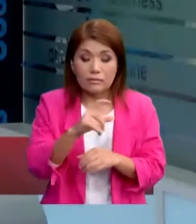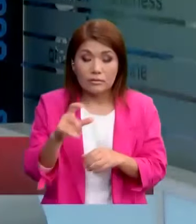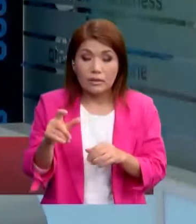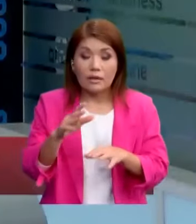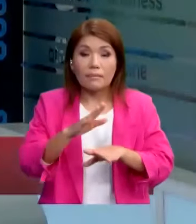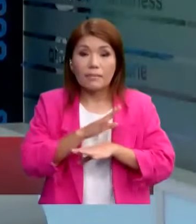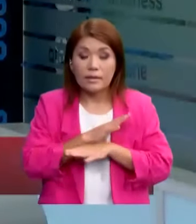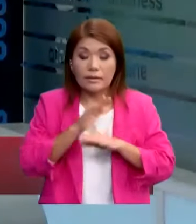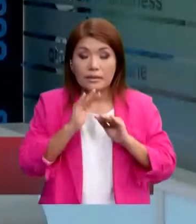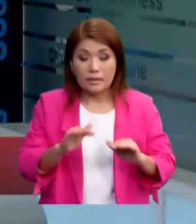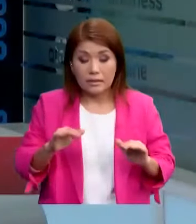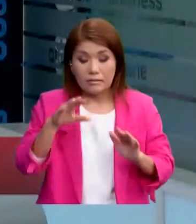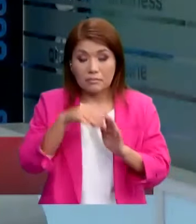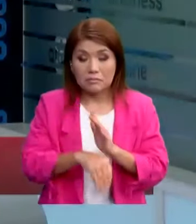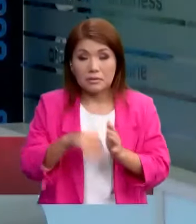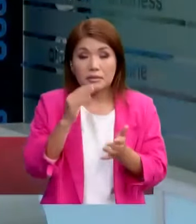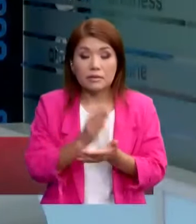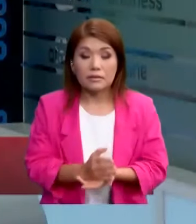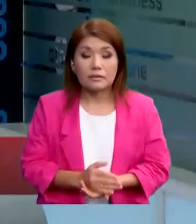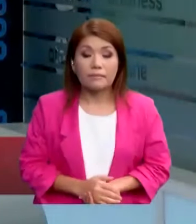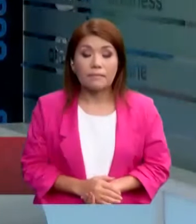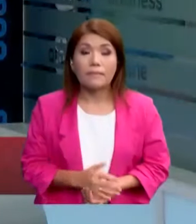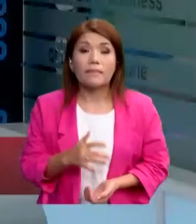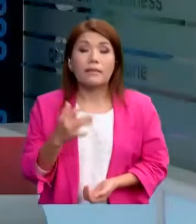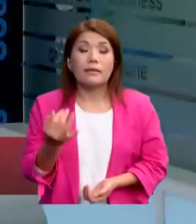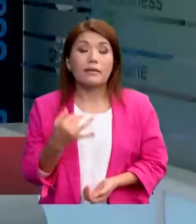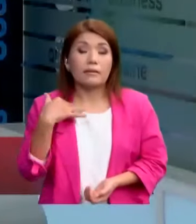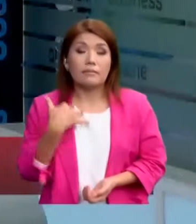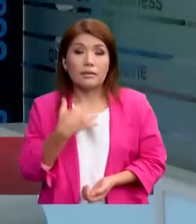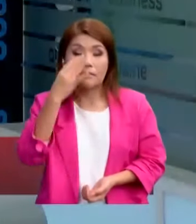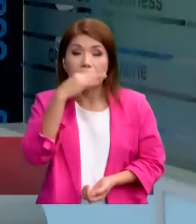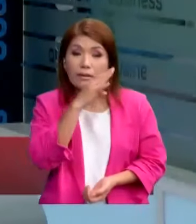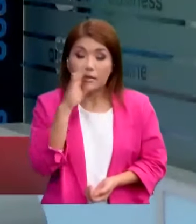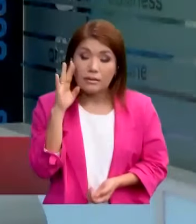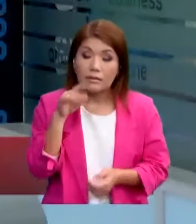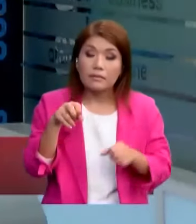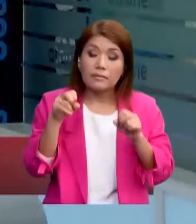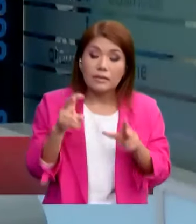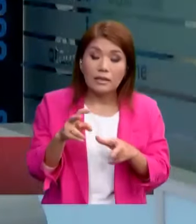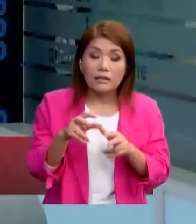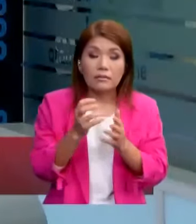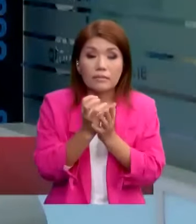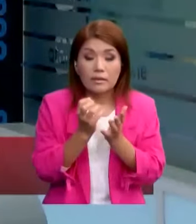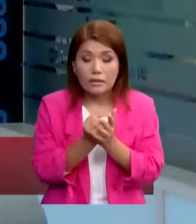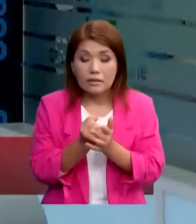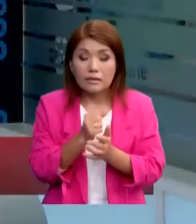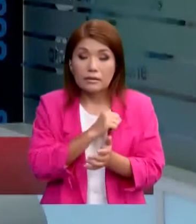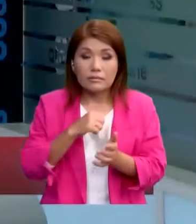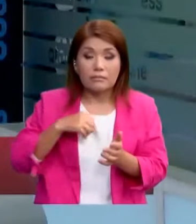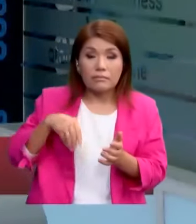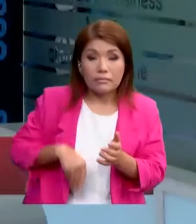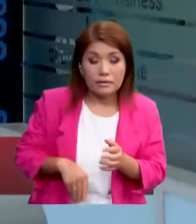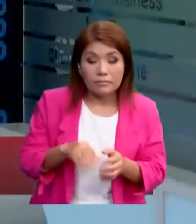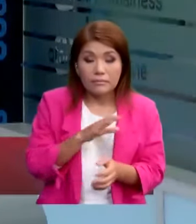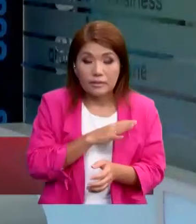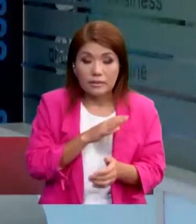шетінеп кеткен балалардың да есімі бар болып шықты. Таңырқаған ата-аналар мұны әлде біреулердің қордың ақшасын қалтасына басу үшін